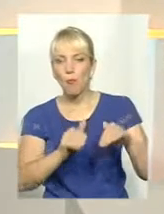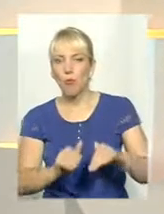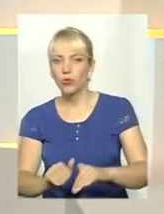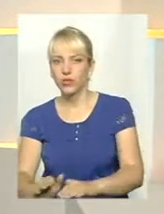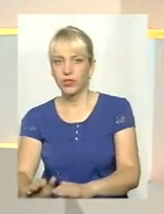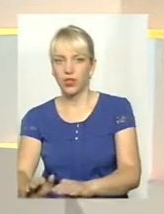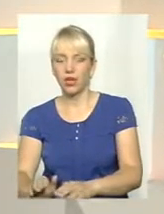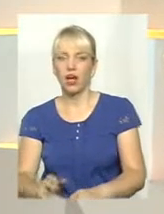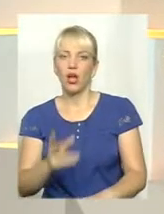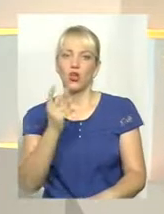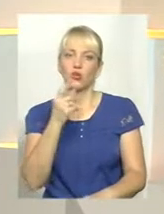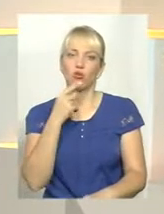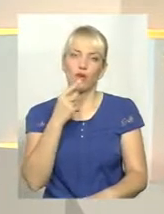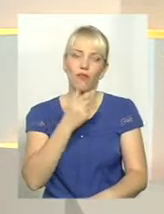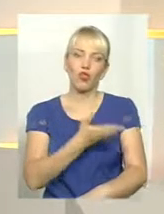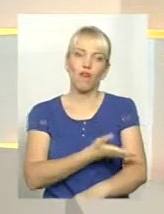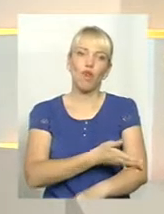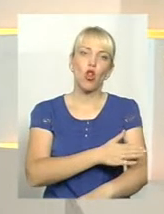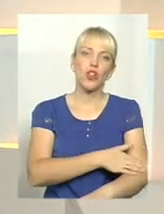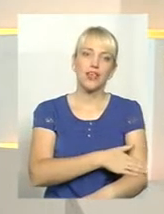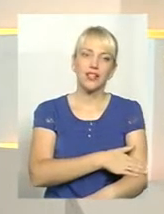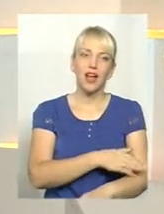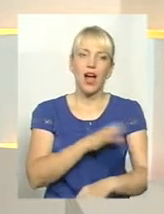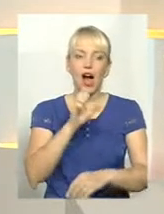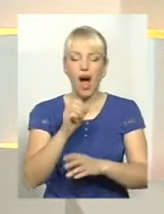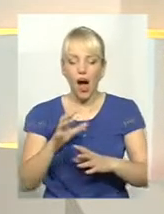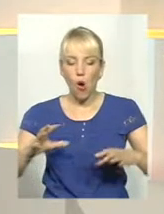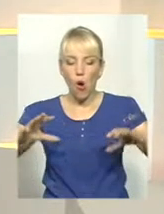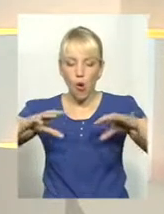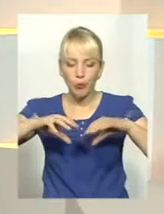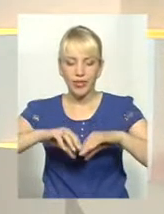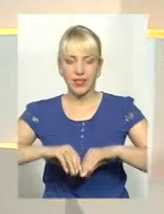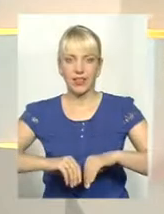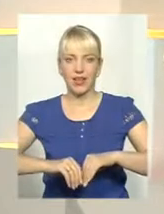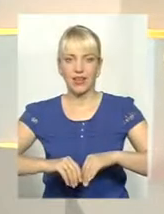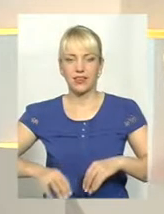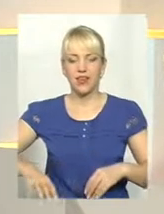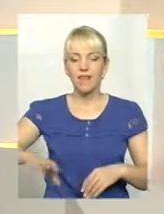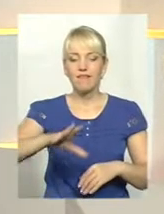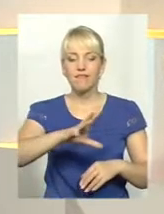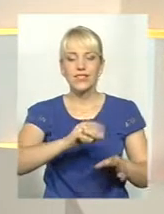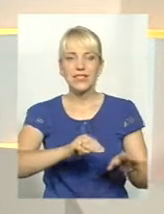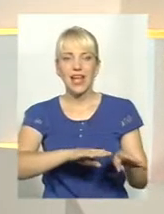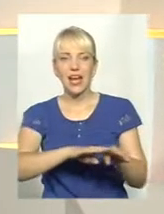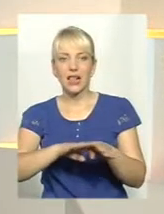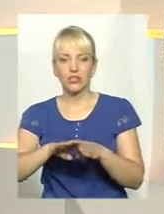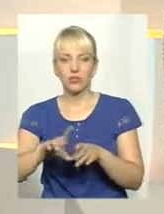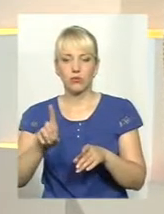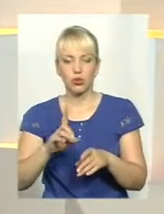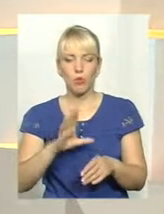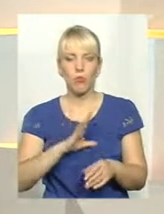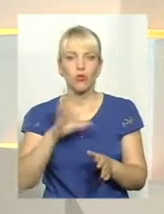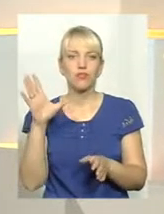якщо говоримо про цілу область, яким має бути підхід? Тому що, от справді сказано, Хмельниччина,